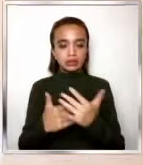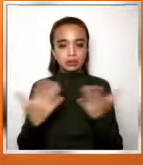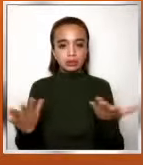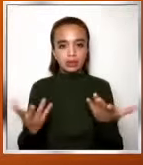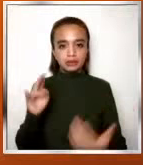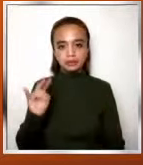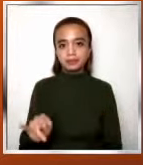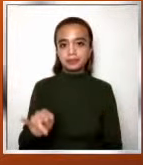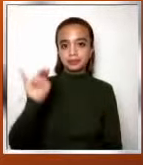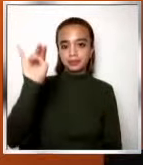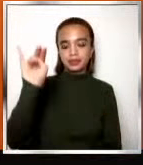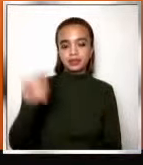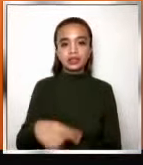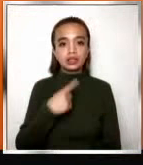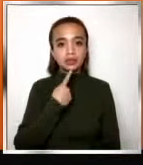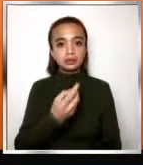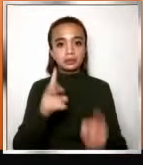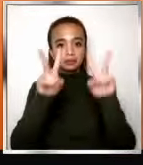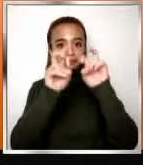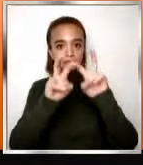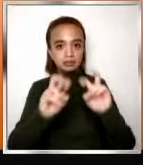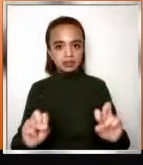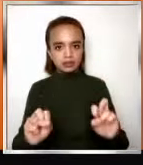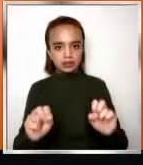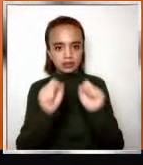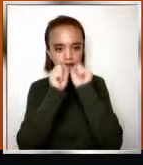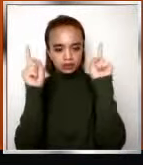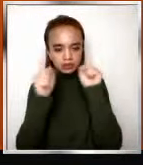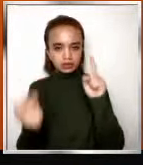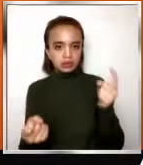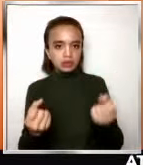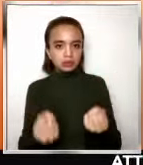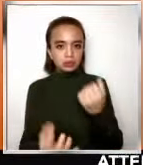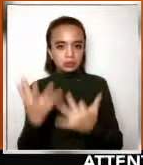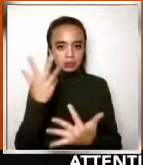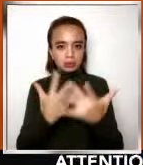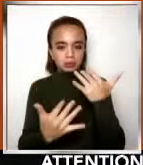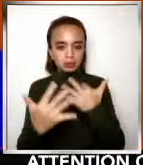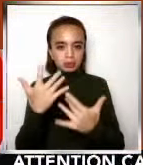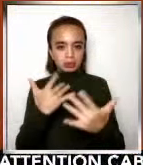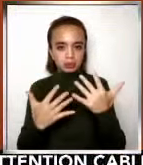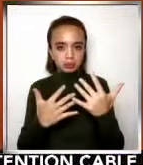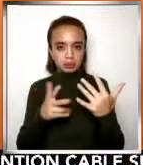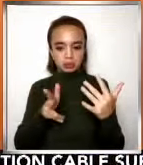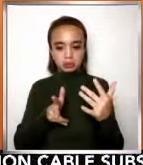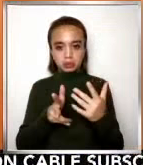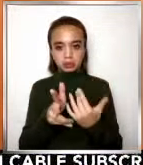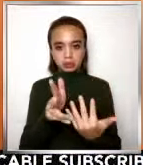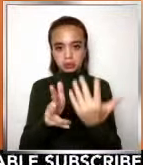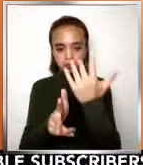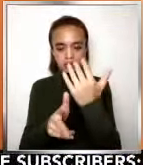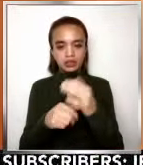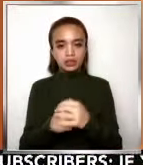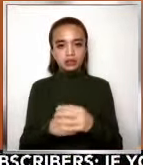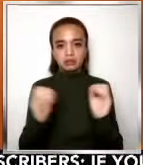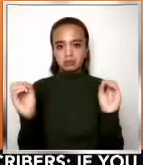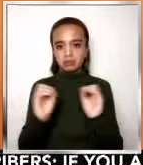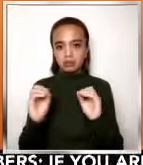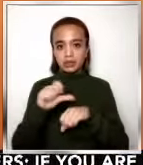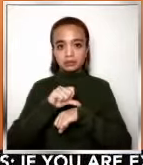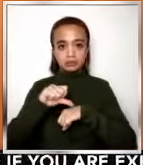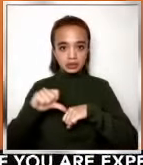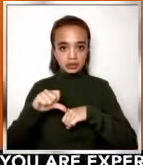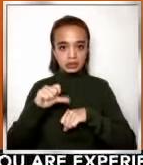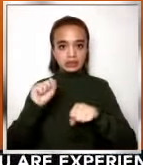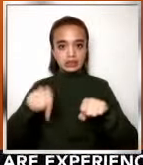imbestigasyon, biglang umusok at ang liyabang motorsiklo habang pinapatakbo ito ng rider sa highway. Walang tinamong sugat ang rider na agad nakaalis sa